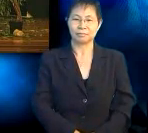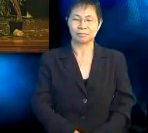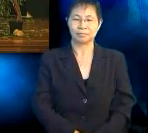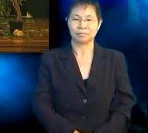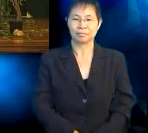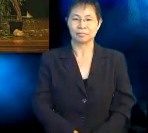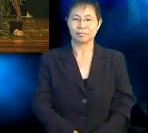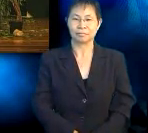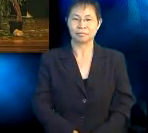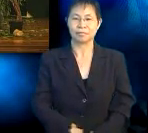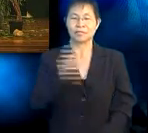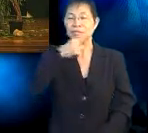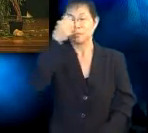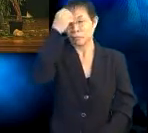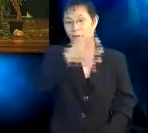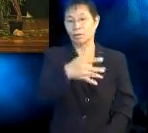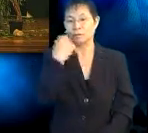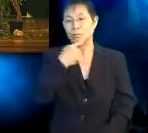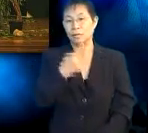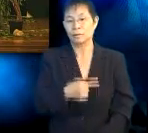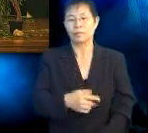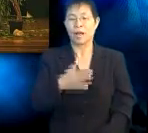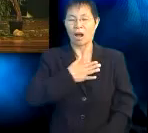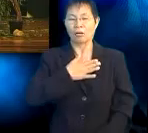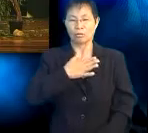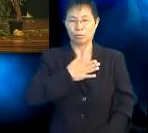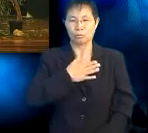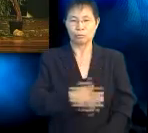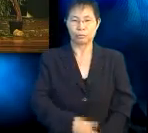Sial, siapa beritahu kau, ha? Aku. Kau?